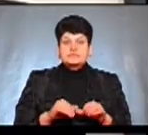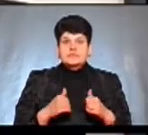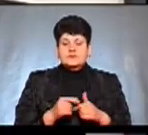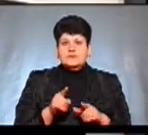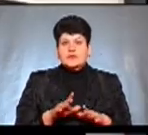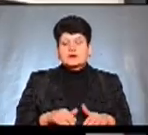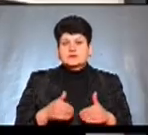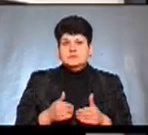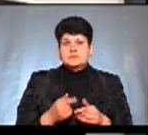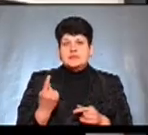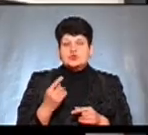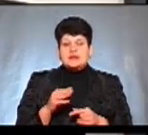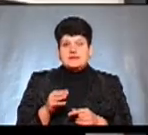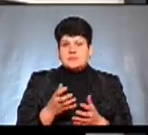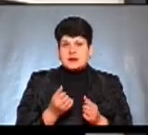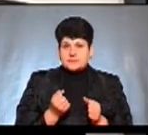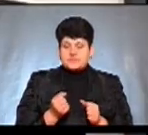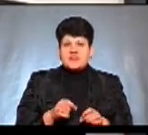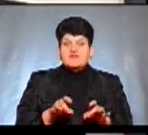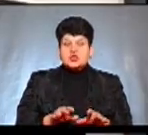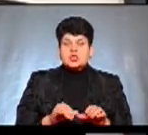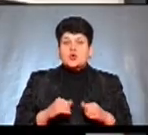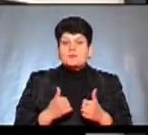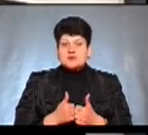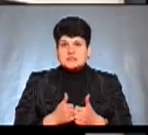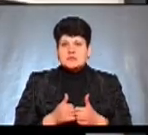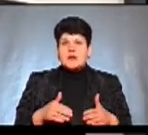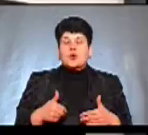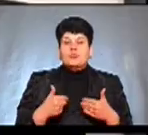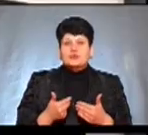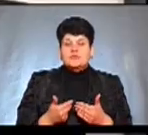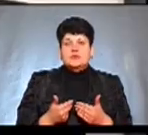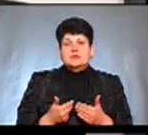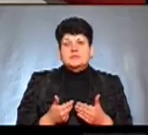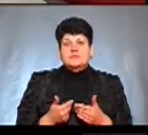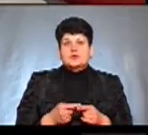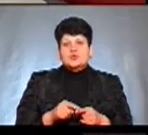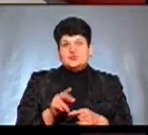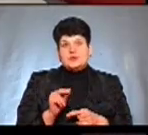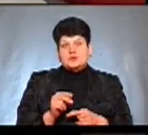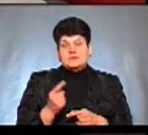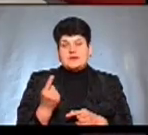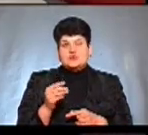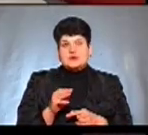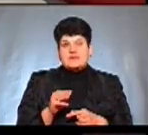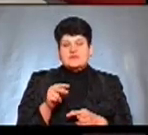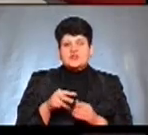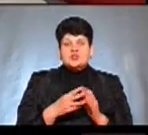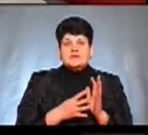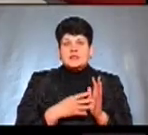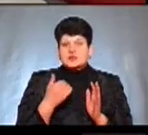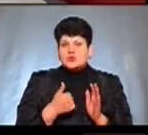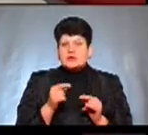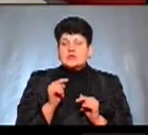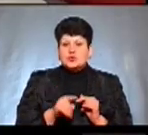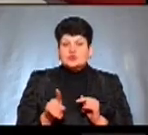рекомендували з 1 травня прийняти. І в рішенні комісії рекомендувалось виконавчому комітету саме ця дата. З 1 травня 2019 року. Для